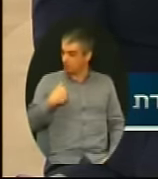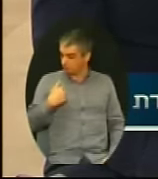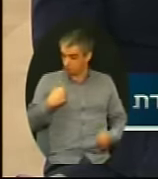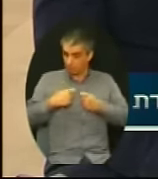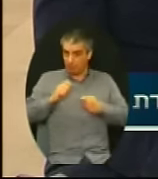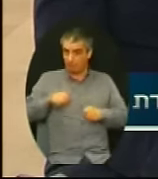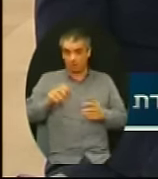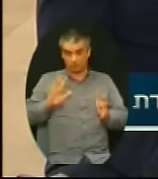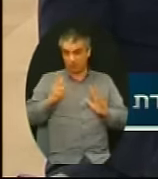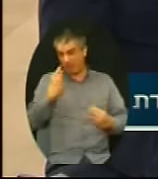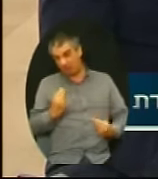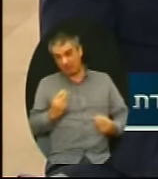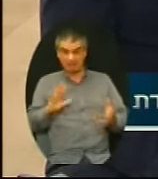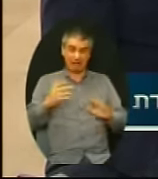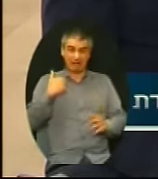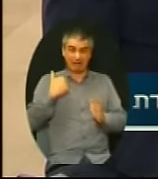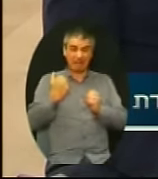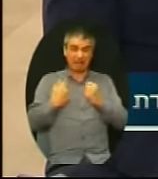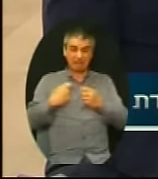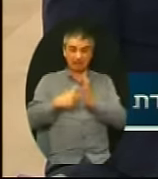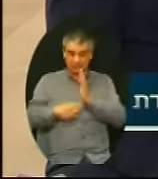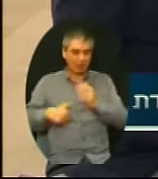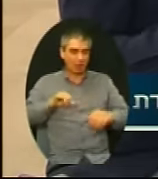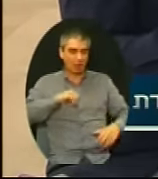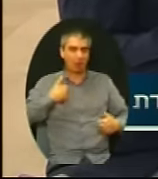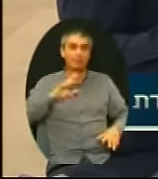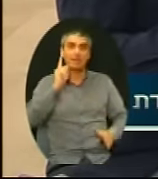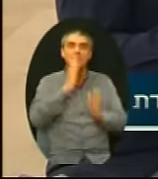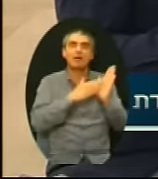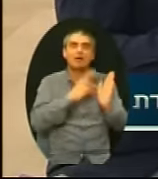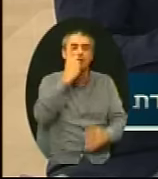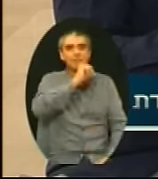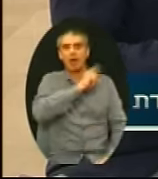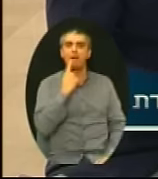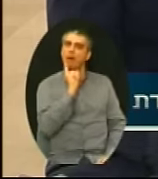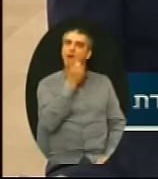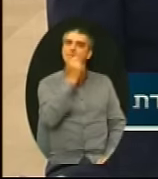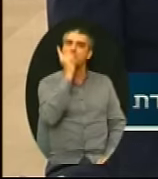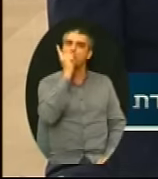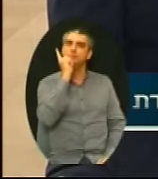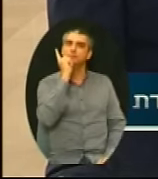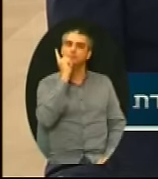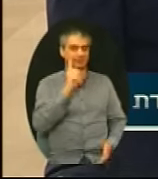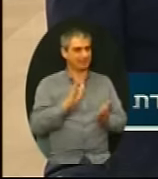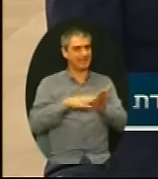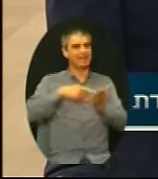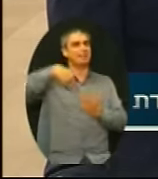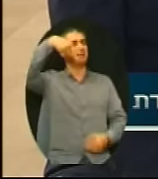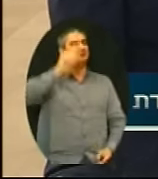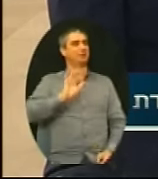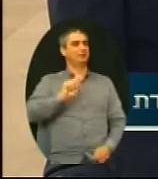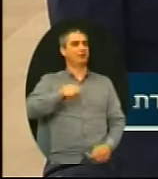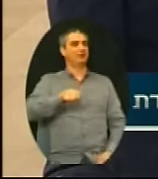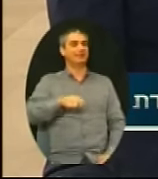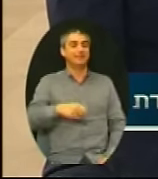חבר כנסת לא טוב, חרא חבר כנסת לא מעניין אותי. אבל הריבה שלי אסור לדבר שום דבר. הריבן מספר אחת של הכנסת.